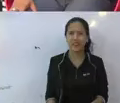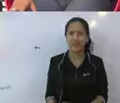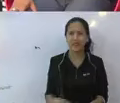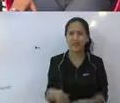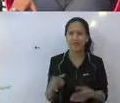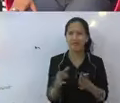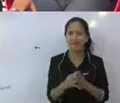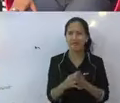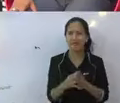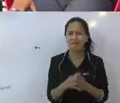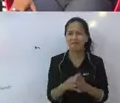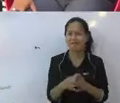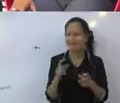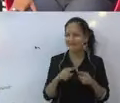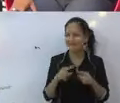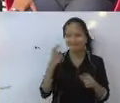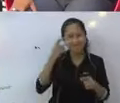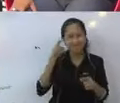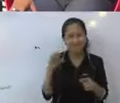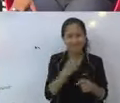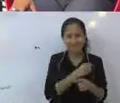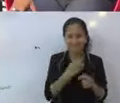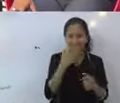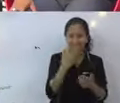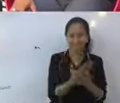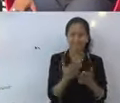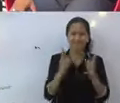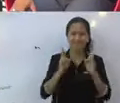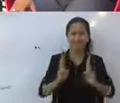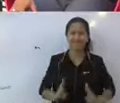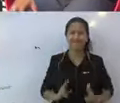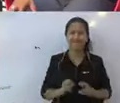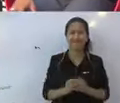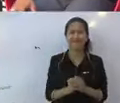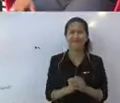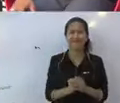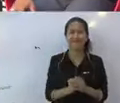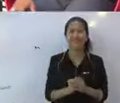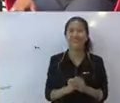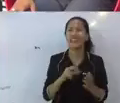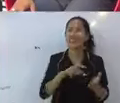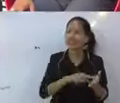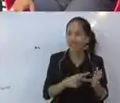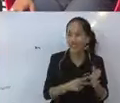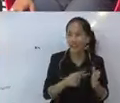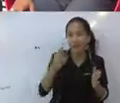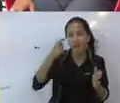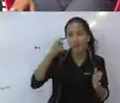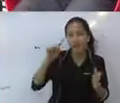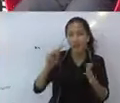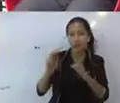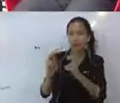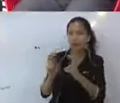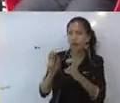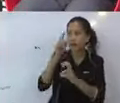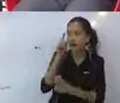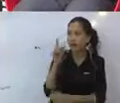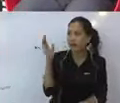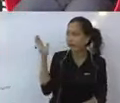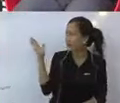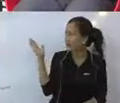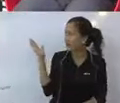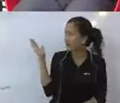this nutrition, yung diet program. So, ibig sabihin paano? Kasi ma'am, from the word itself, sustainable nutrition, mm-hmm. Yung tipong